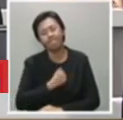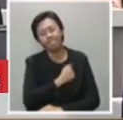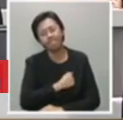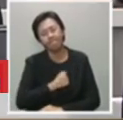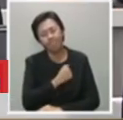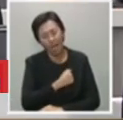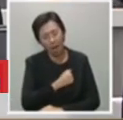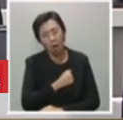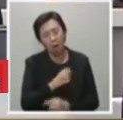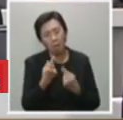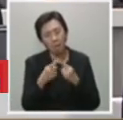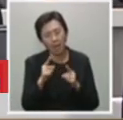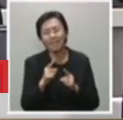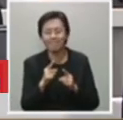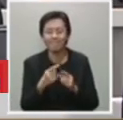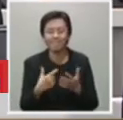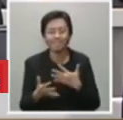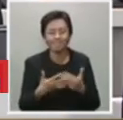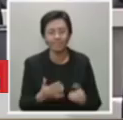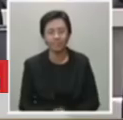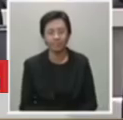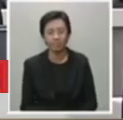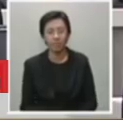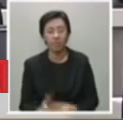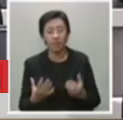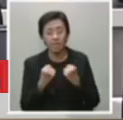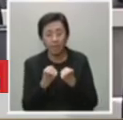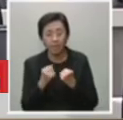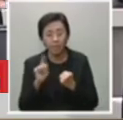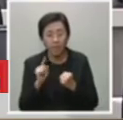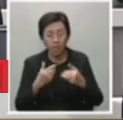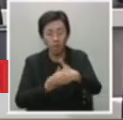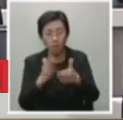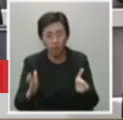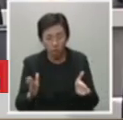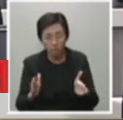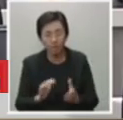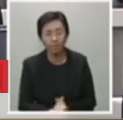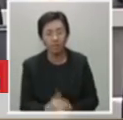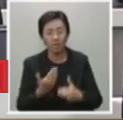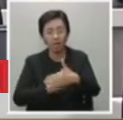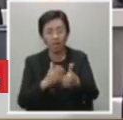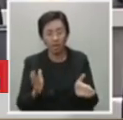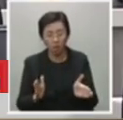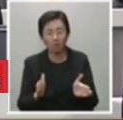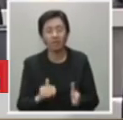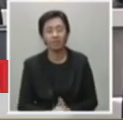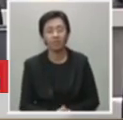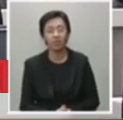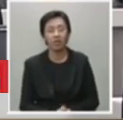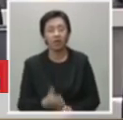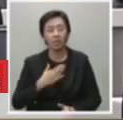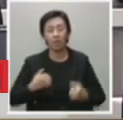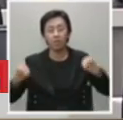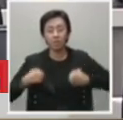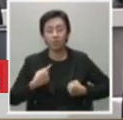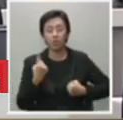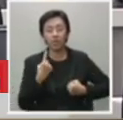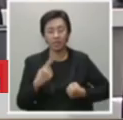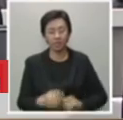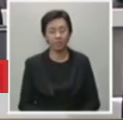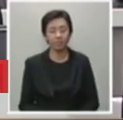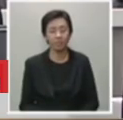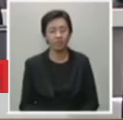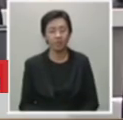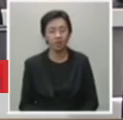คลาสสิกไปอีกแบบนึงครับท่านประธานรู้ไหมฮะเขาจับผมไปเนี่ยเขาไปขังไว้ในห้องนะแล้วผมเนี่ยก็ไปชุดเดียวไง